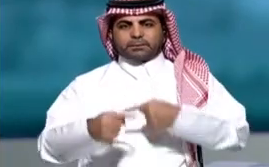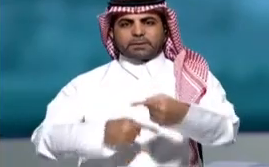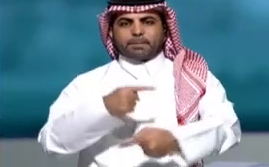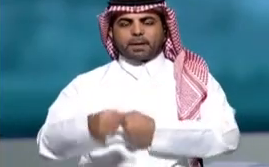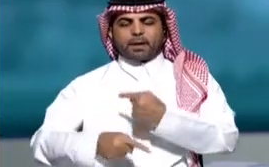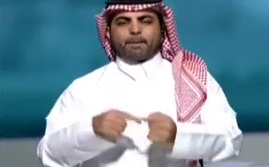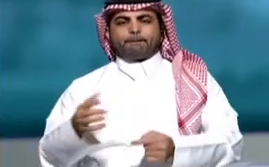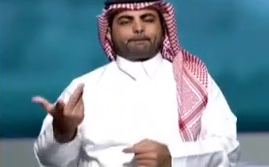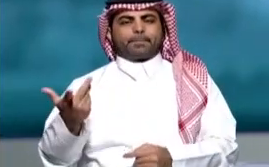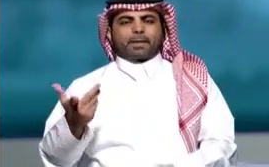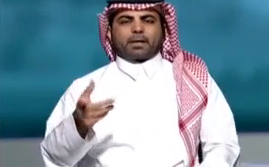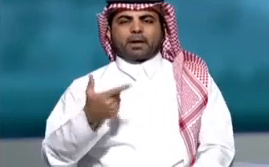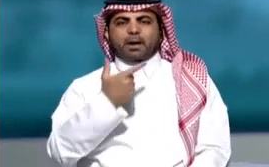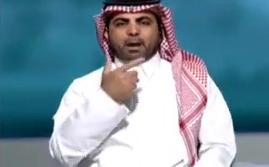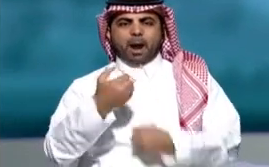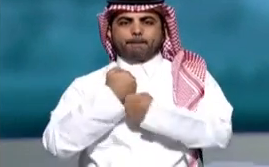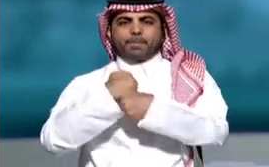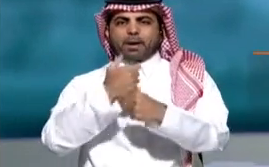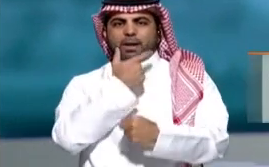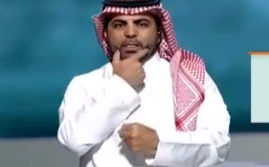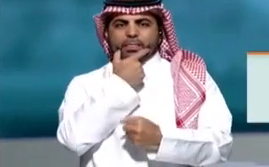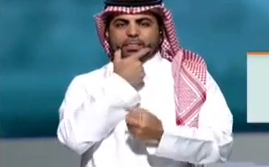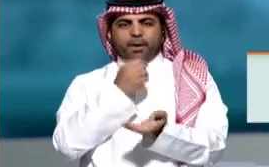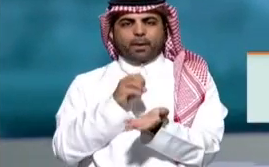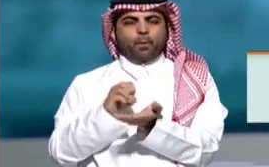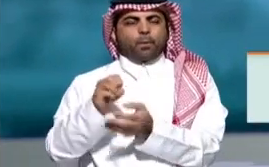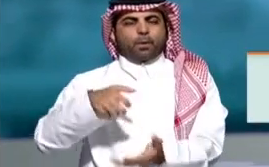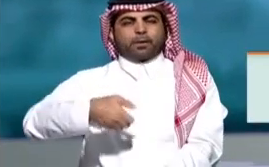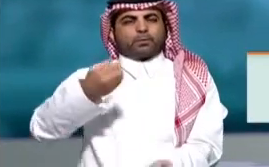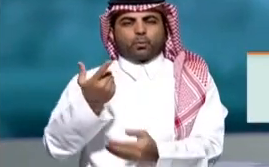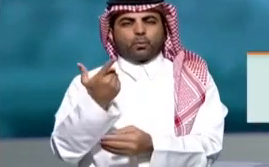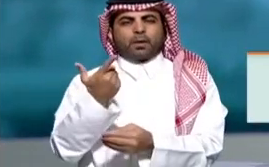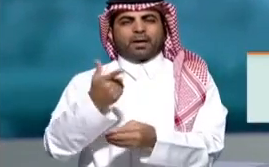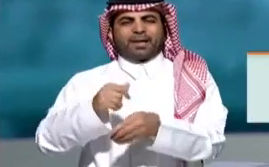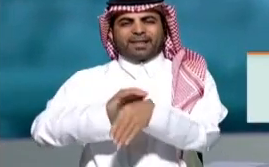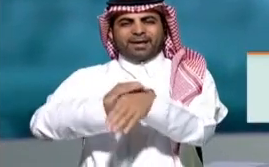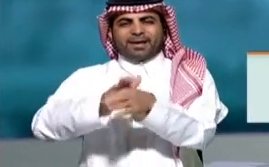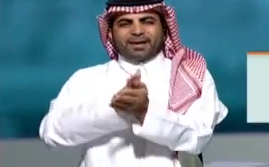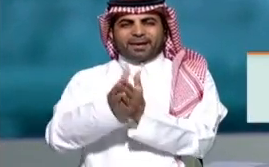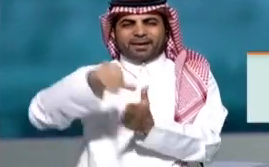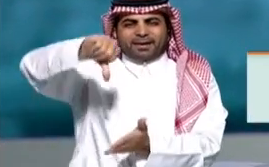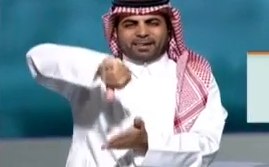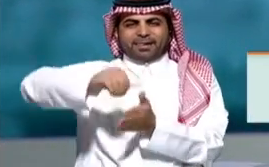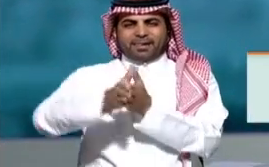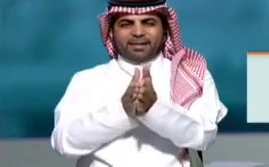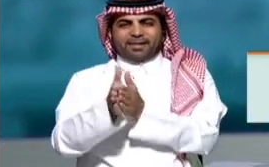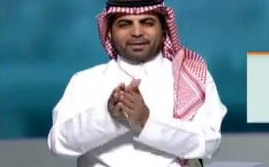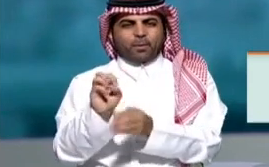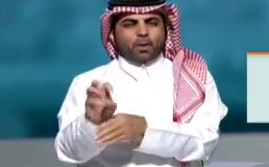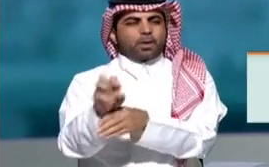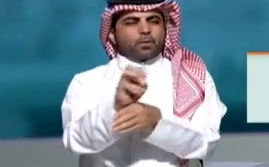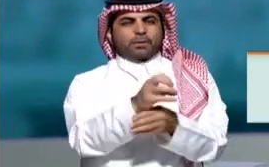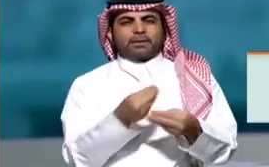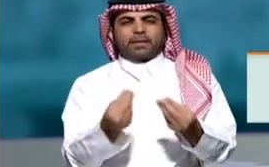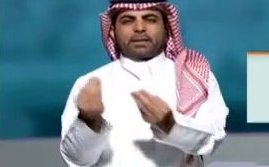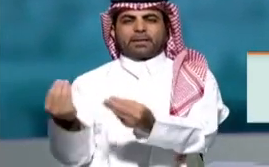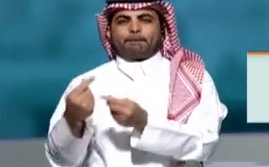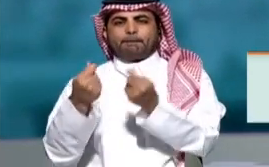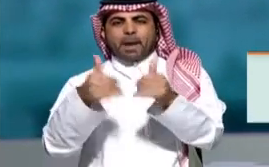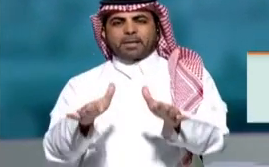تستمر أمانة منطقة الرياض في توزيع المعقم الذي أنتجته في مختبراتها المركزية مجانا لسكان